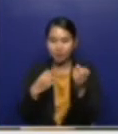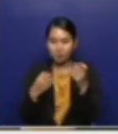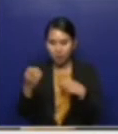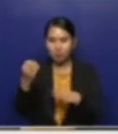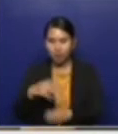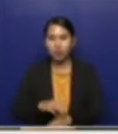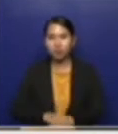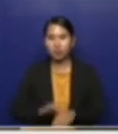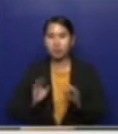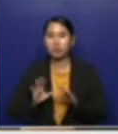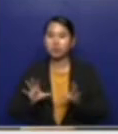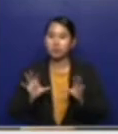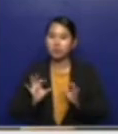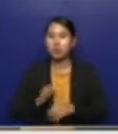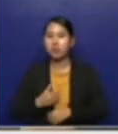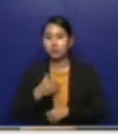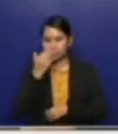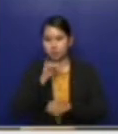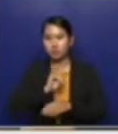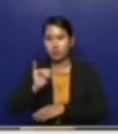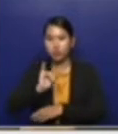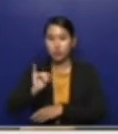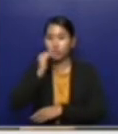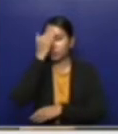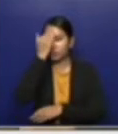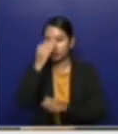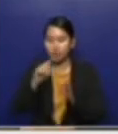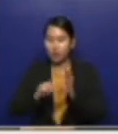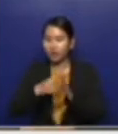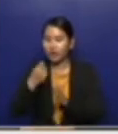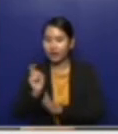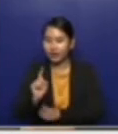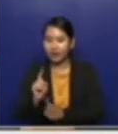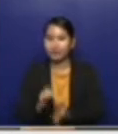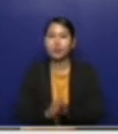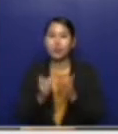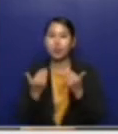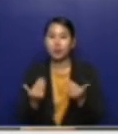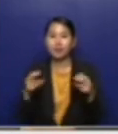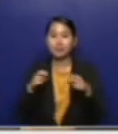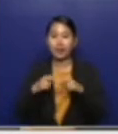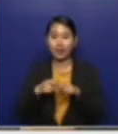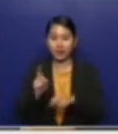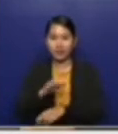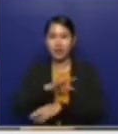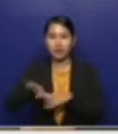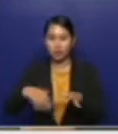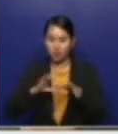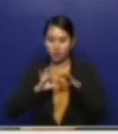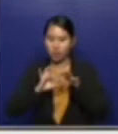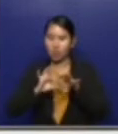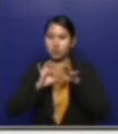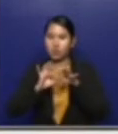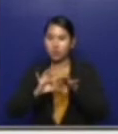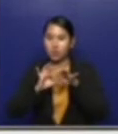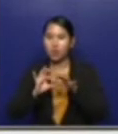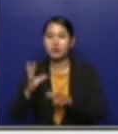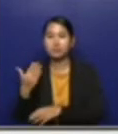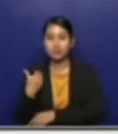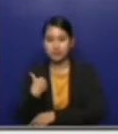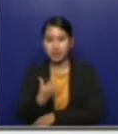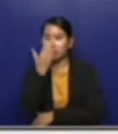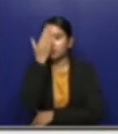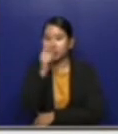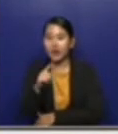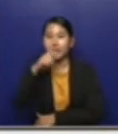องครับเพราะอะไรครับสถานการณ์ที่กำลังเกิดขึ้นวันนี้นี่ผมเชื่อว่าทุกคนห่วงใยเพราะประเทศเรามีบาด